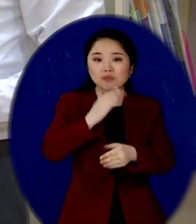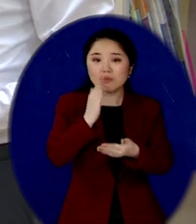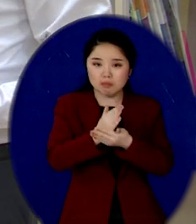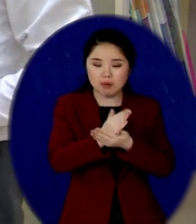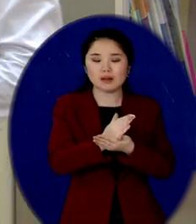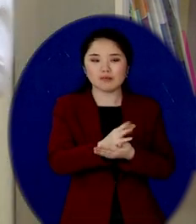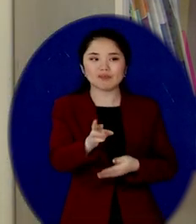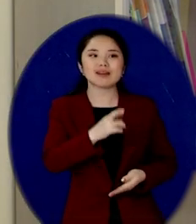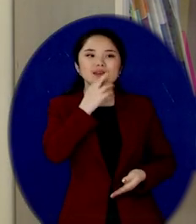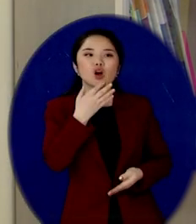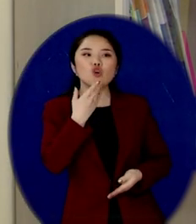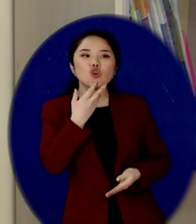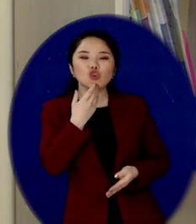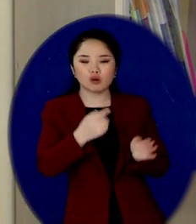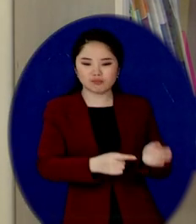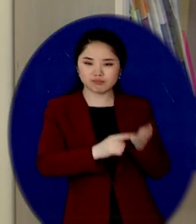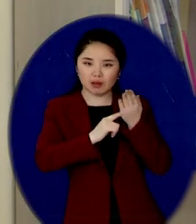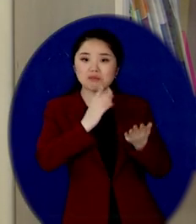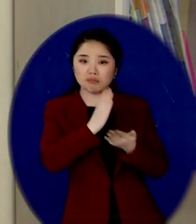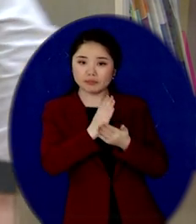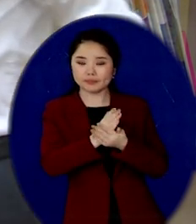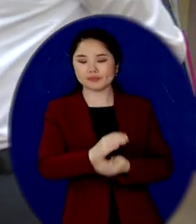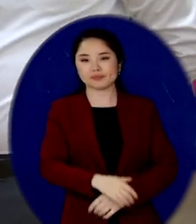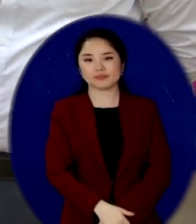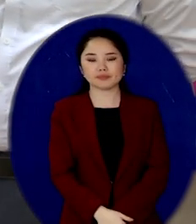Энийг ягаан өнгөөр дүрслэн харуулжээ.